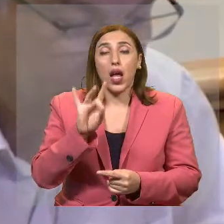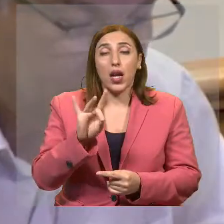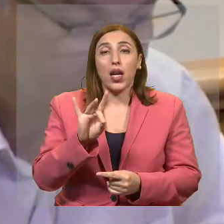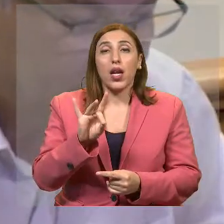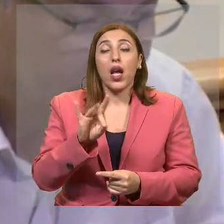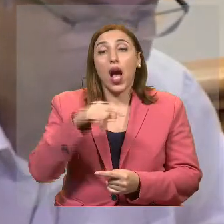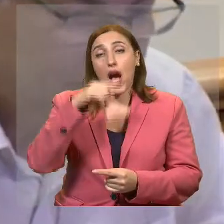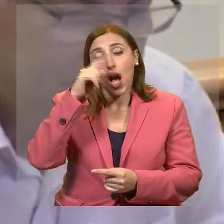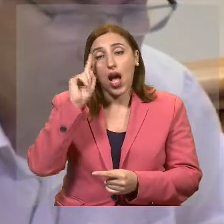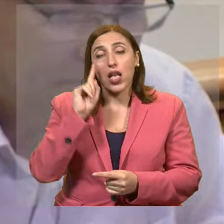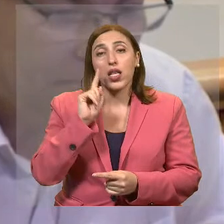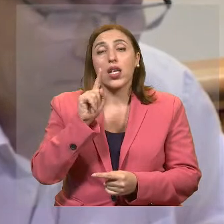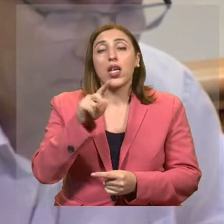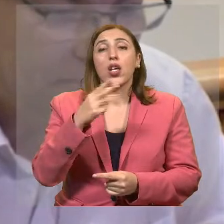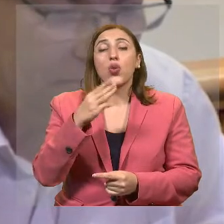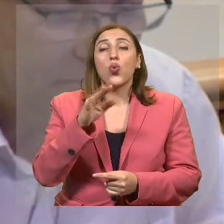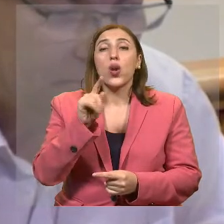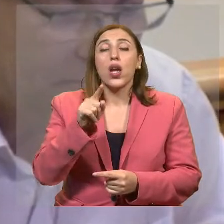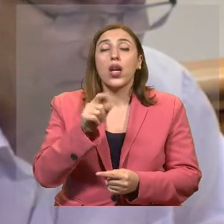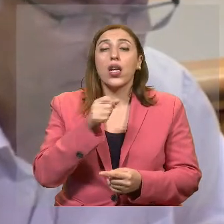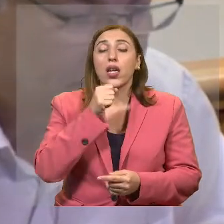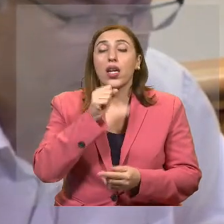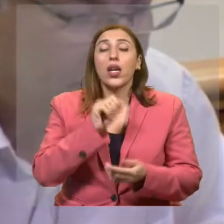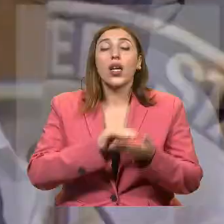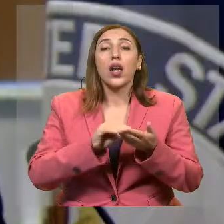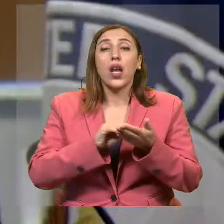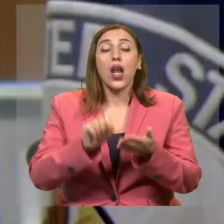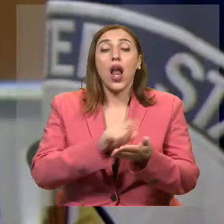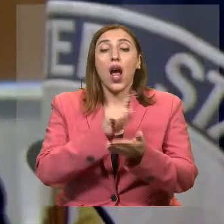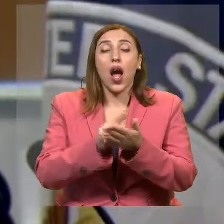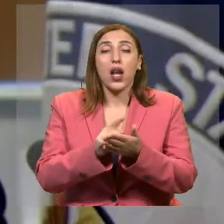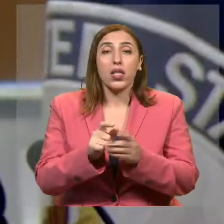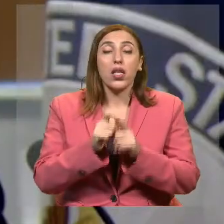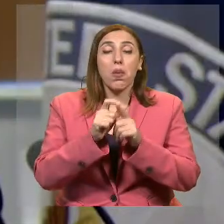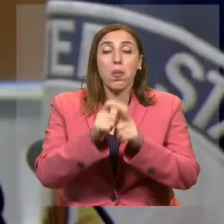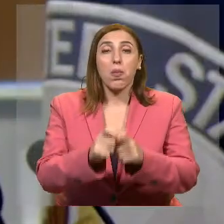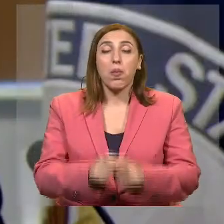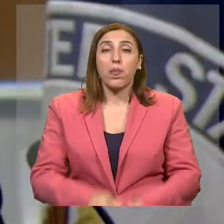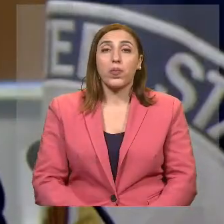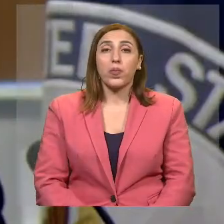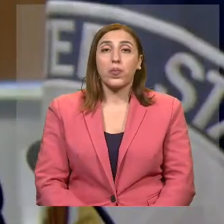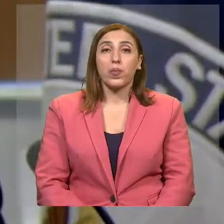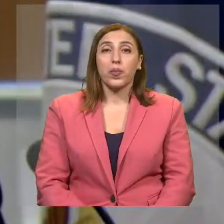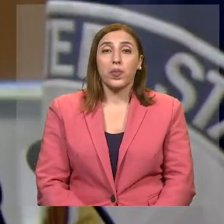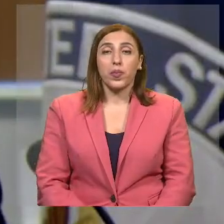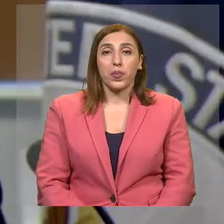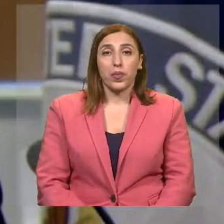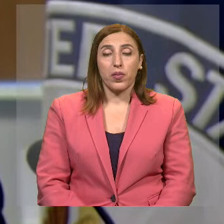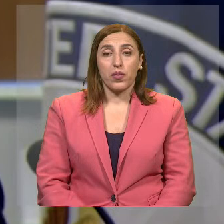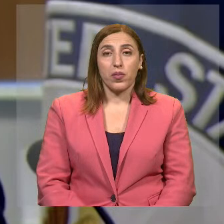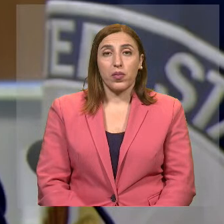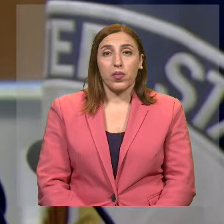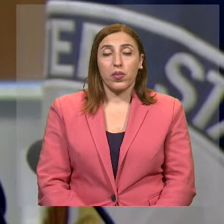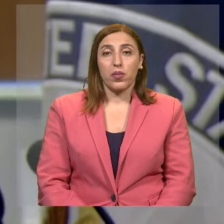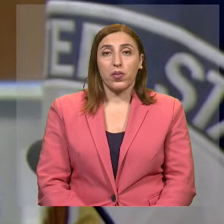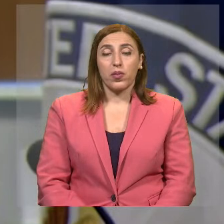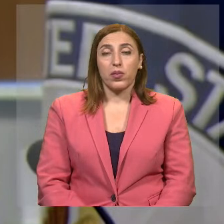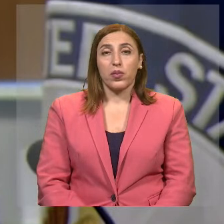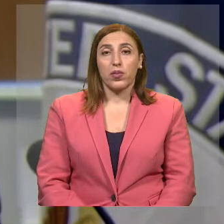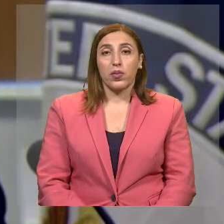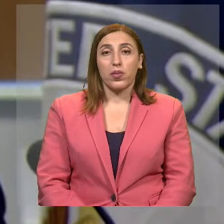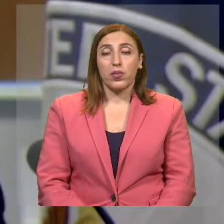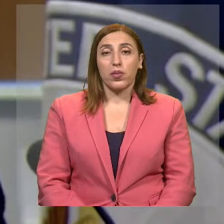պատասխանելով ադրբեջանական թուրան գործակալության թղթակցի հարցին։ We are deeply concerned about the rapidly deteriorating humanitarian situation